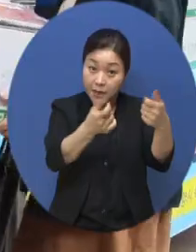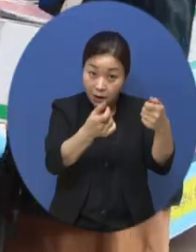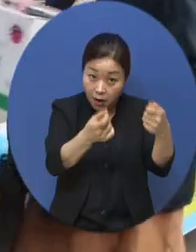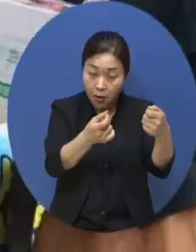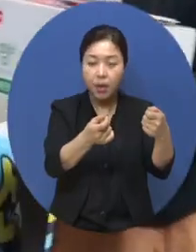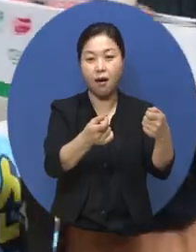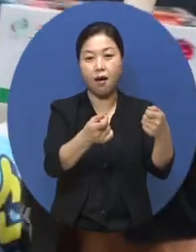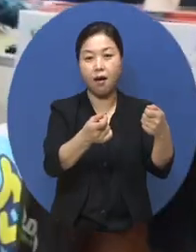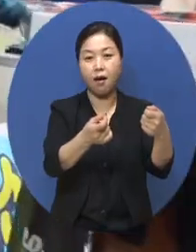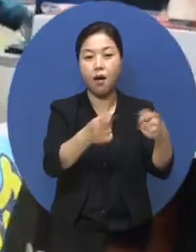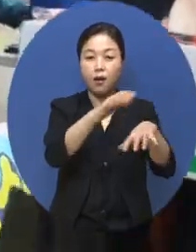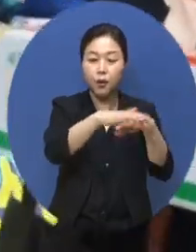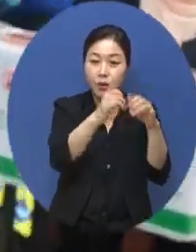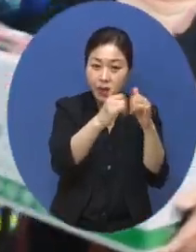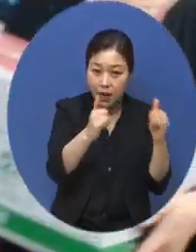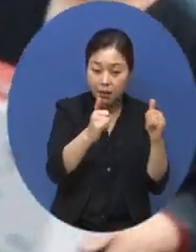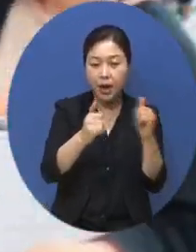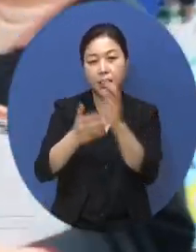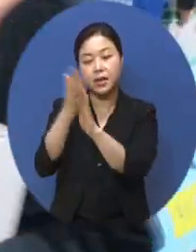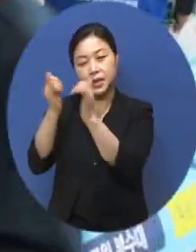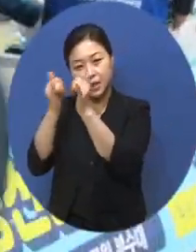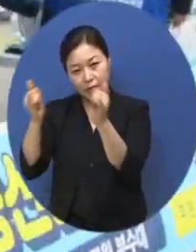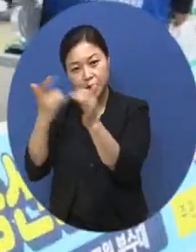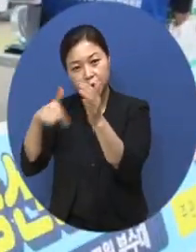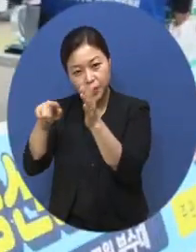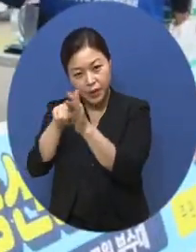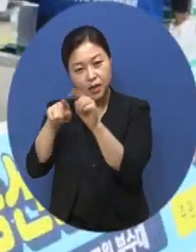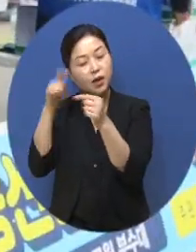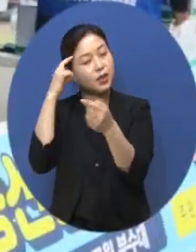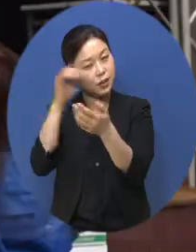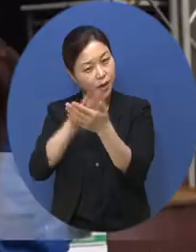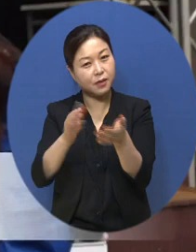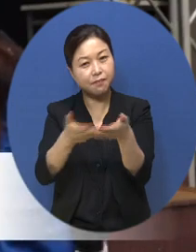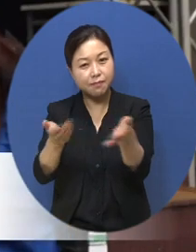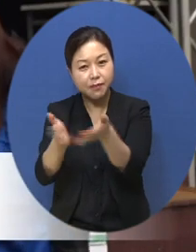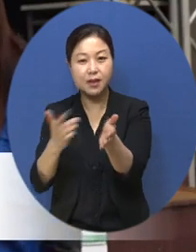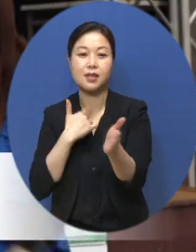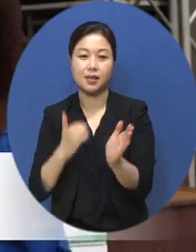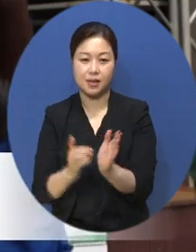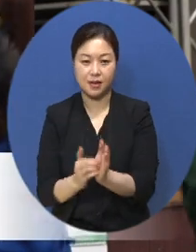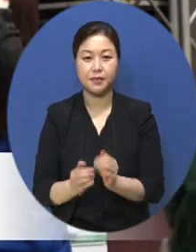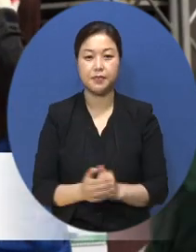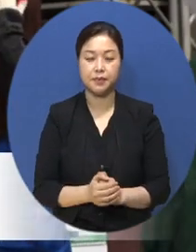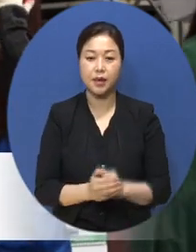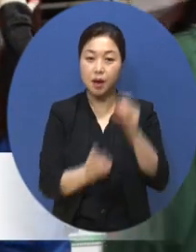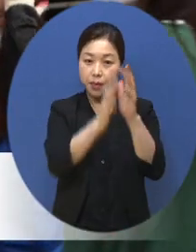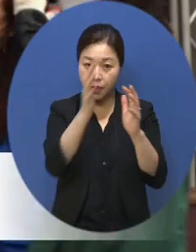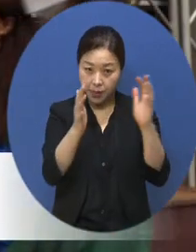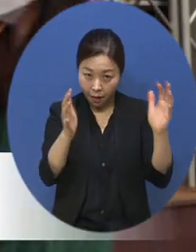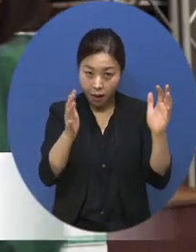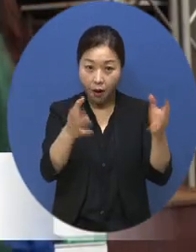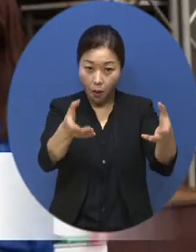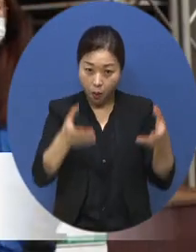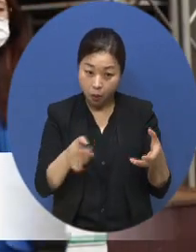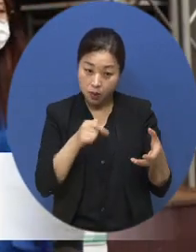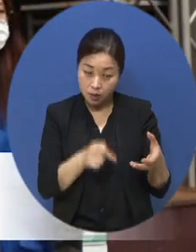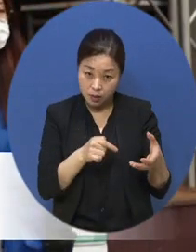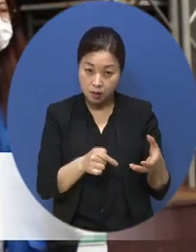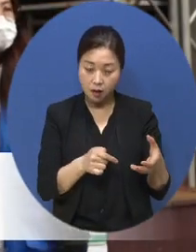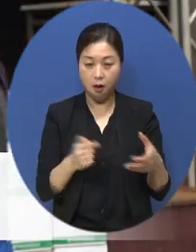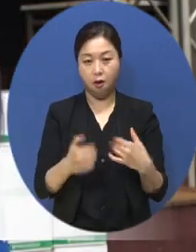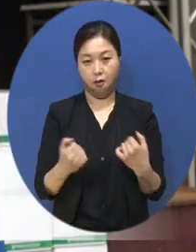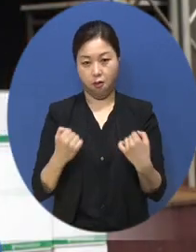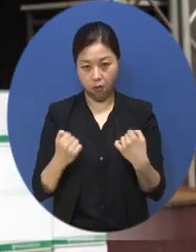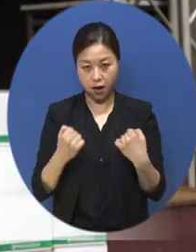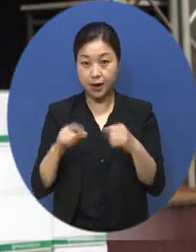마음을 촉촉하게 적셔주는 아름다운 나눔 행사였습니다. 우리 친환경 농산물을 통해서 건강한 식당 문화를